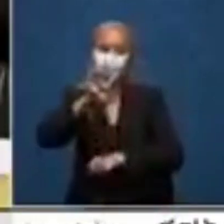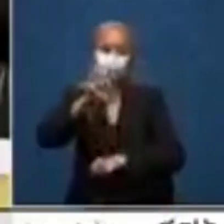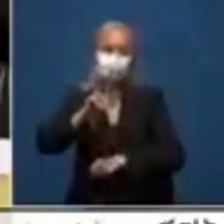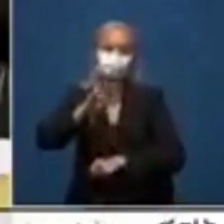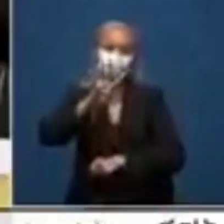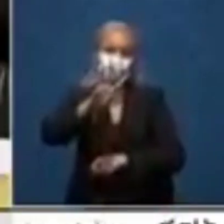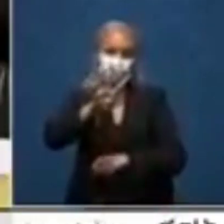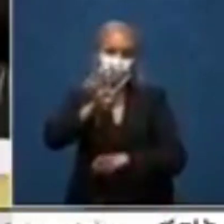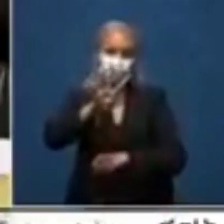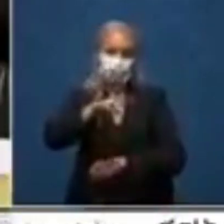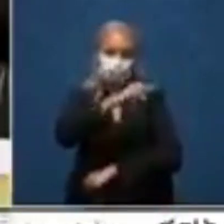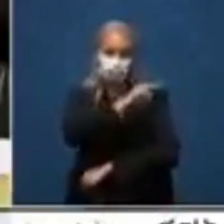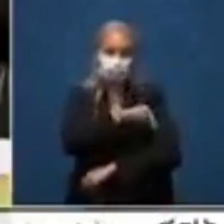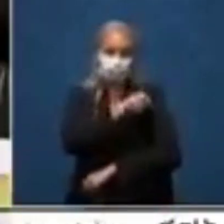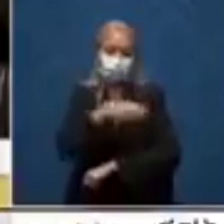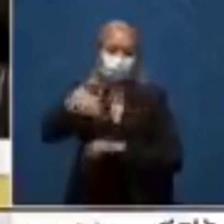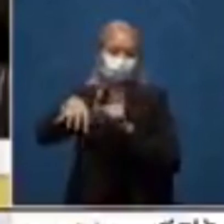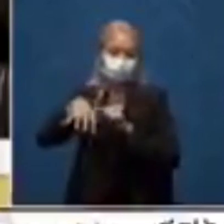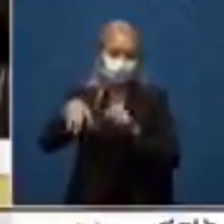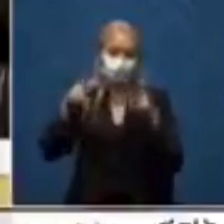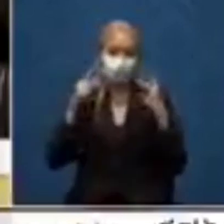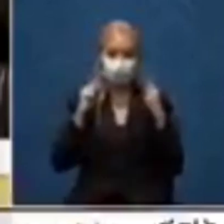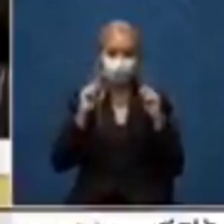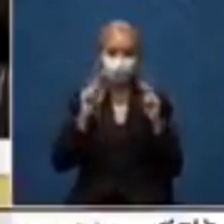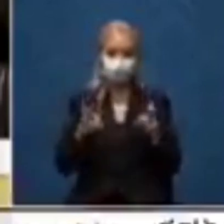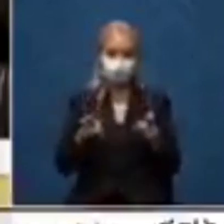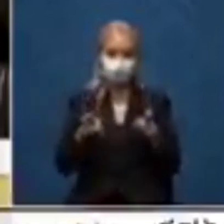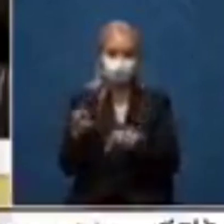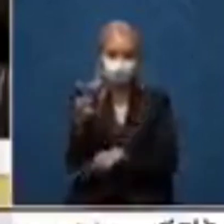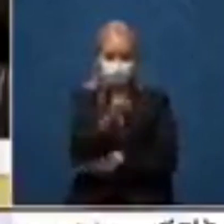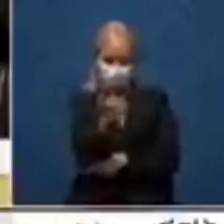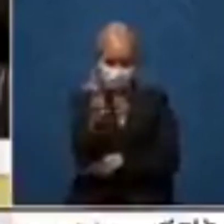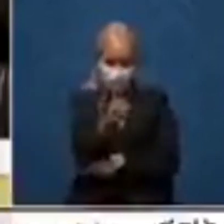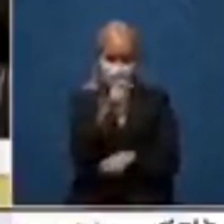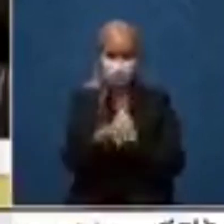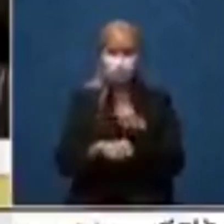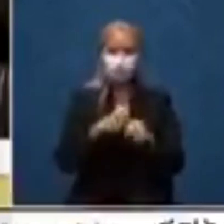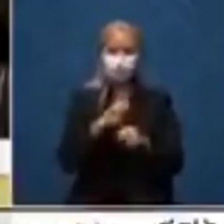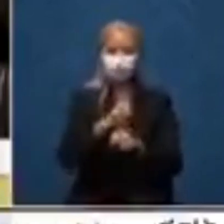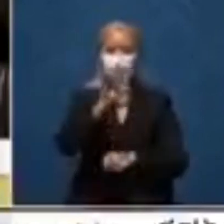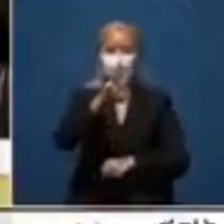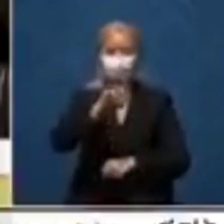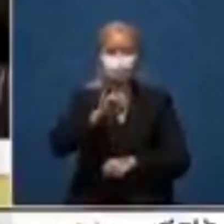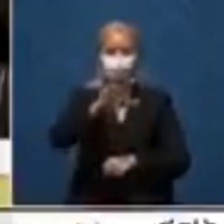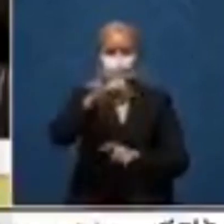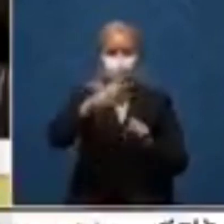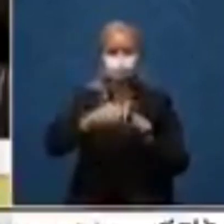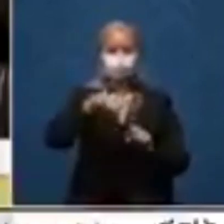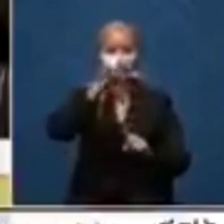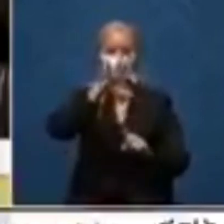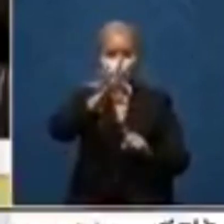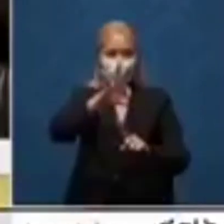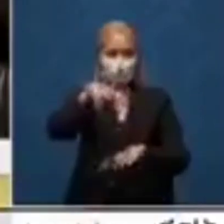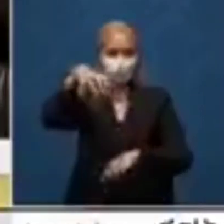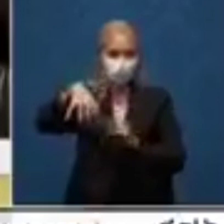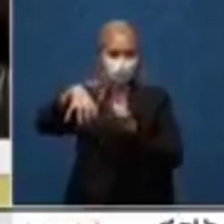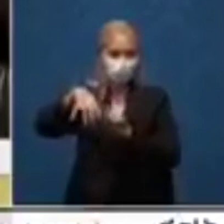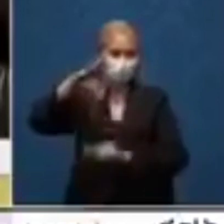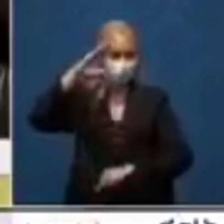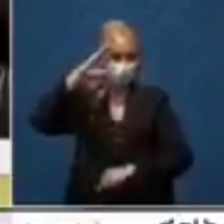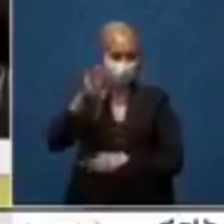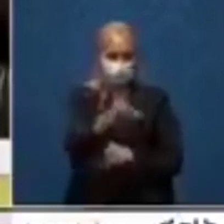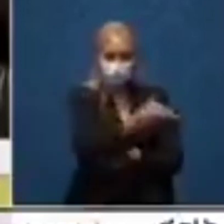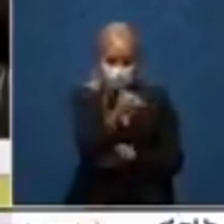โรงพยาบาลสนามที่จังหวัดปทุมธานีนะคะกันยา65เกิดเหตุกราดยิงในกรมยุทธศึกษาทหารบกและล่าสุด